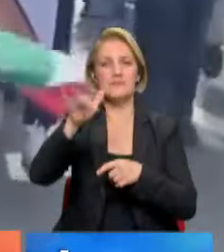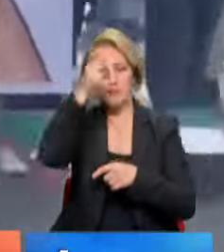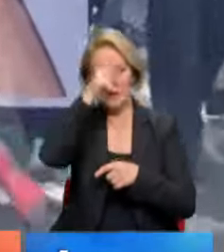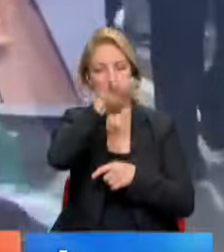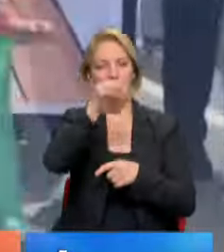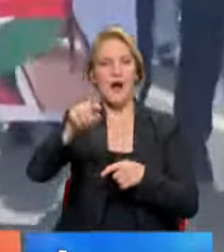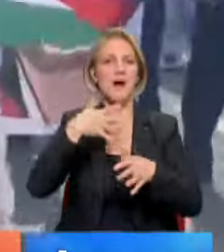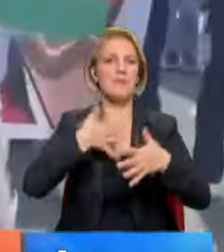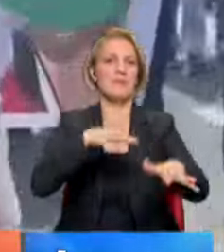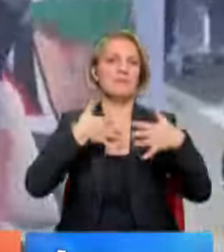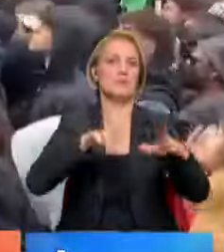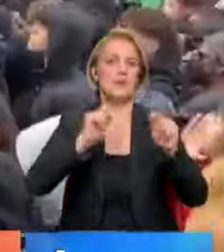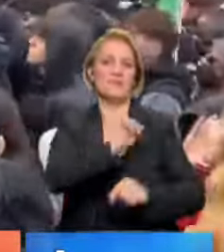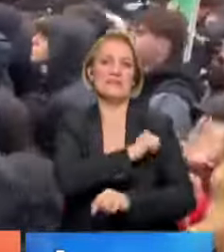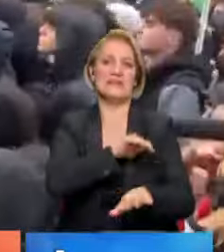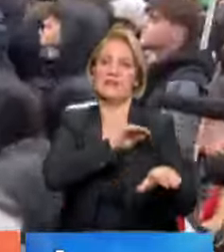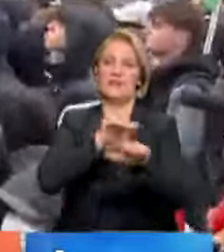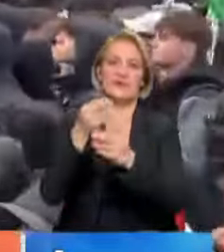İsrail'i protesto etti, Filistin'e destek verdi.